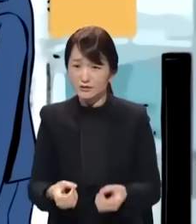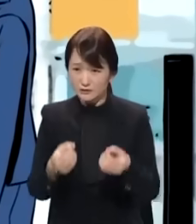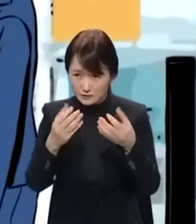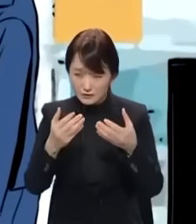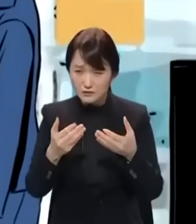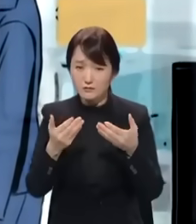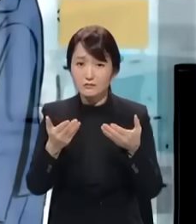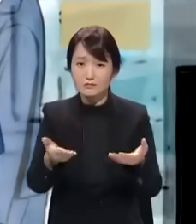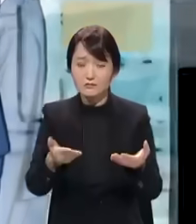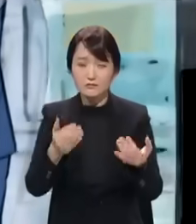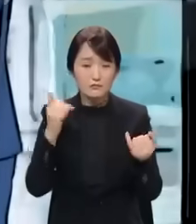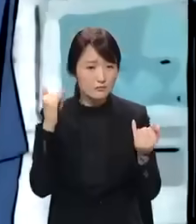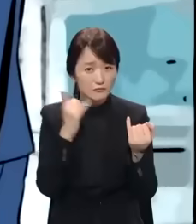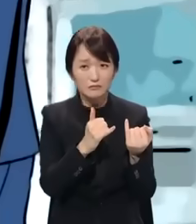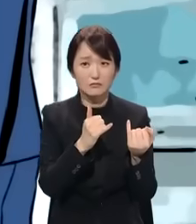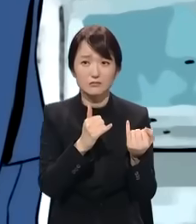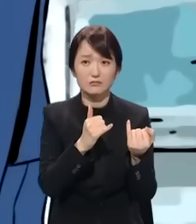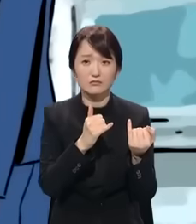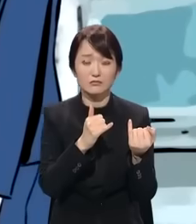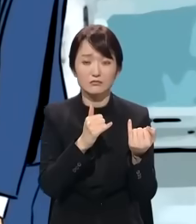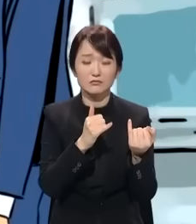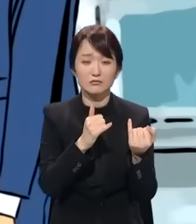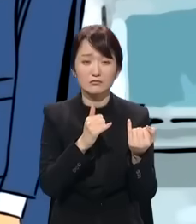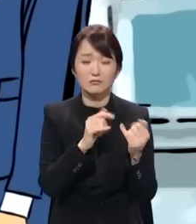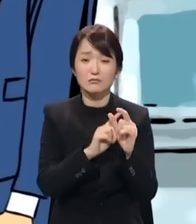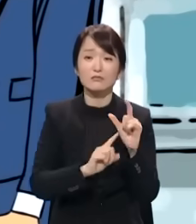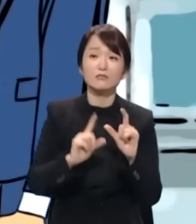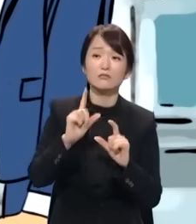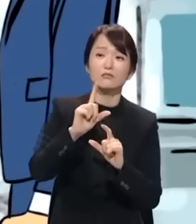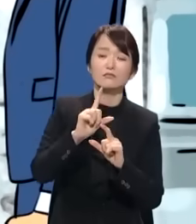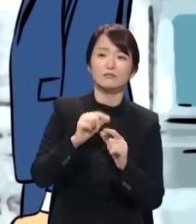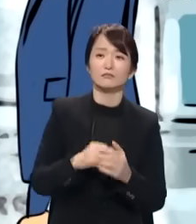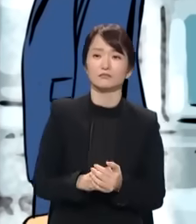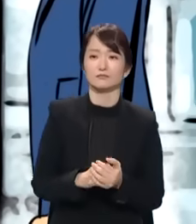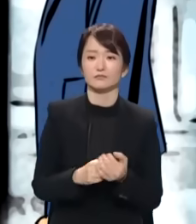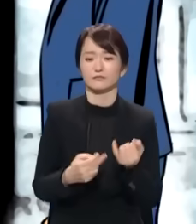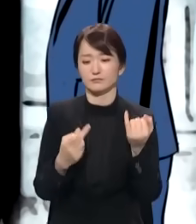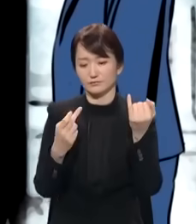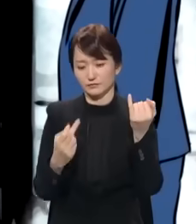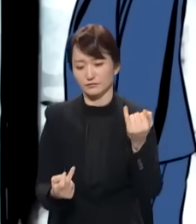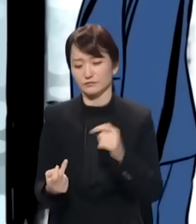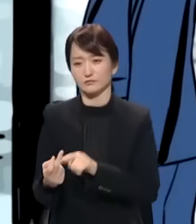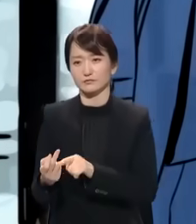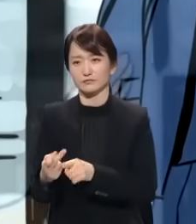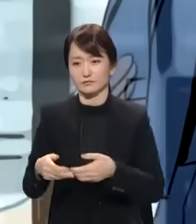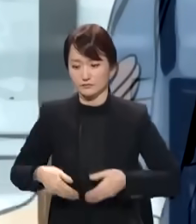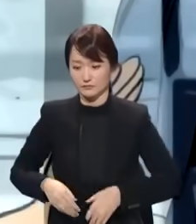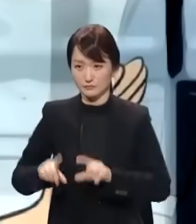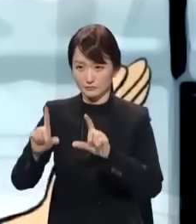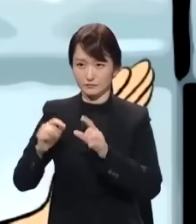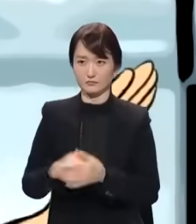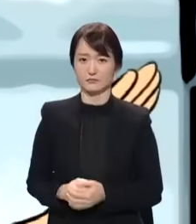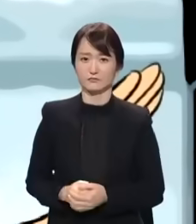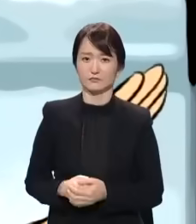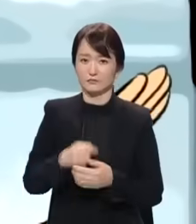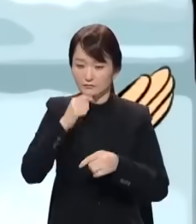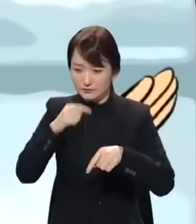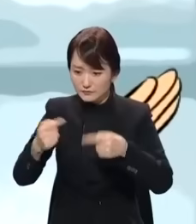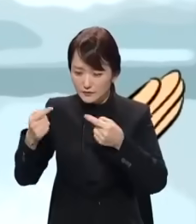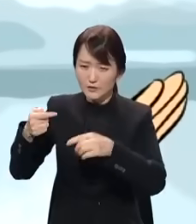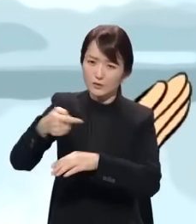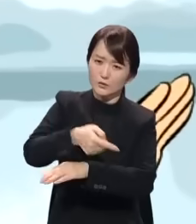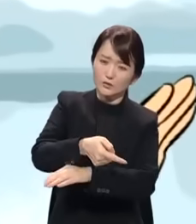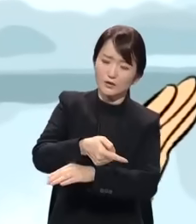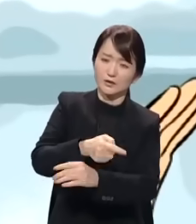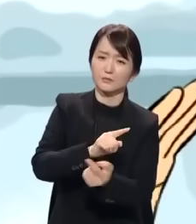하잖니? 라는 연락이었습니다. 거기에 더해서 도련님도 곧 생일이라서 그 조만간 설 외에 또 따로 날을 잡아서